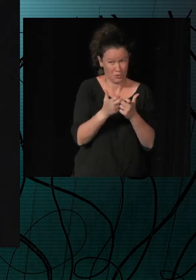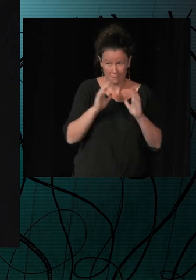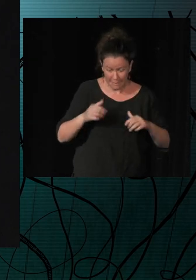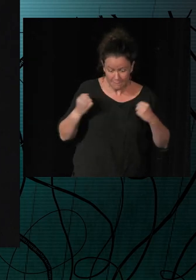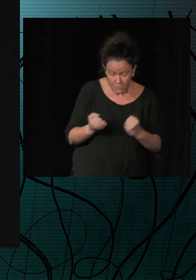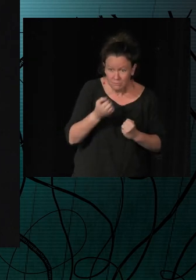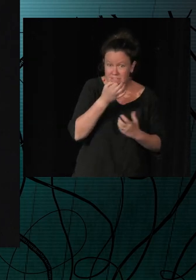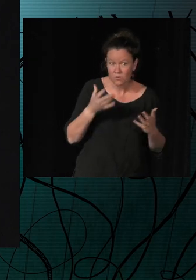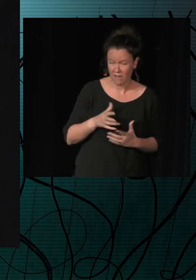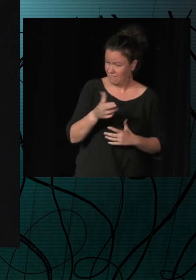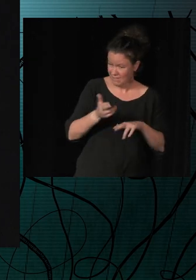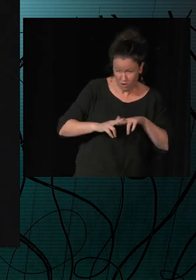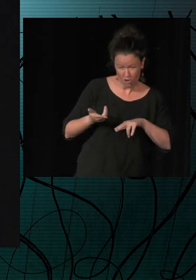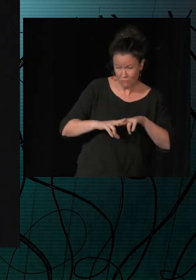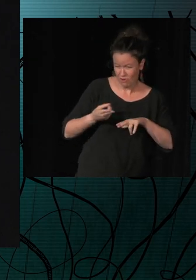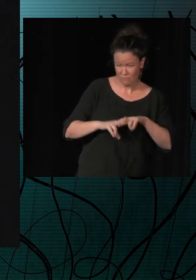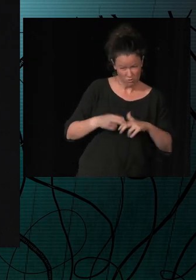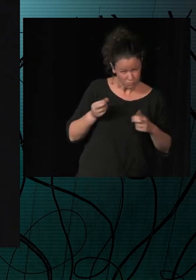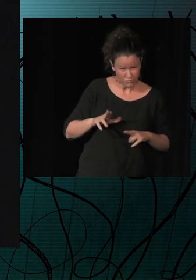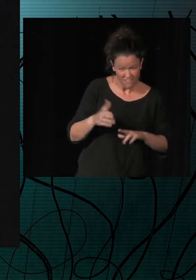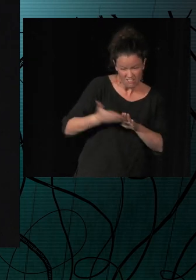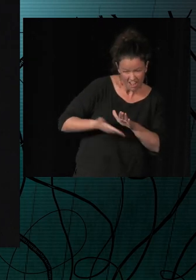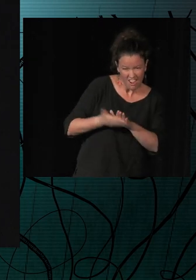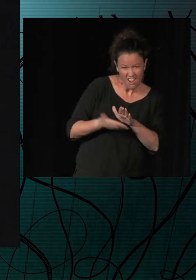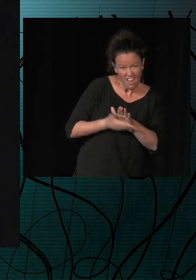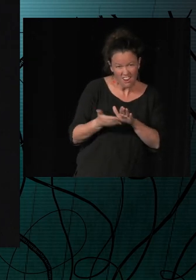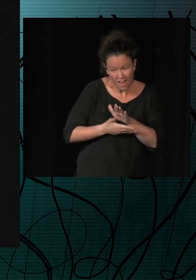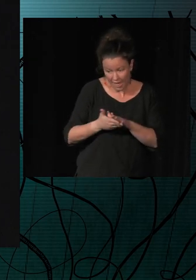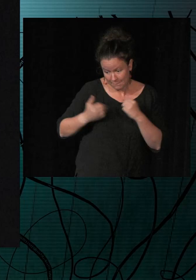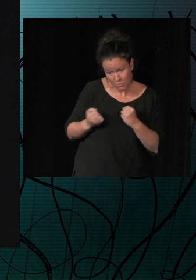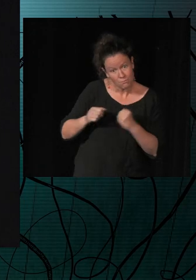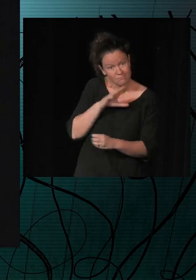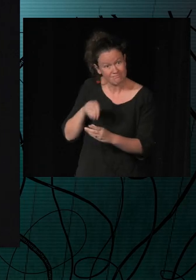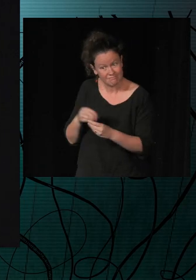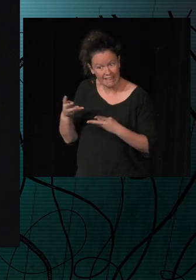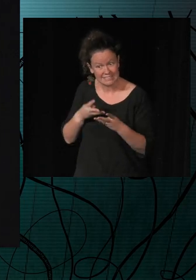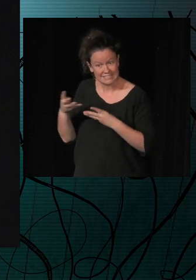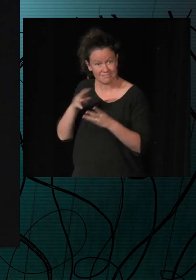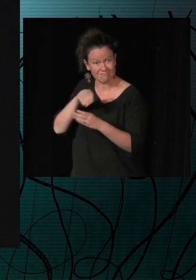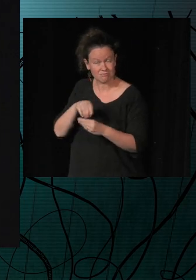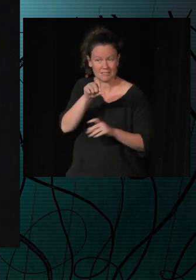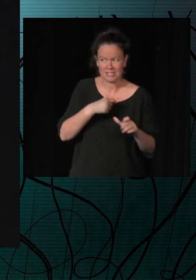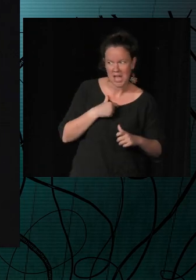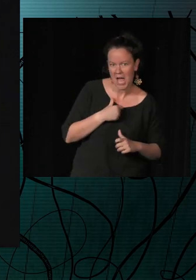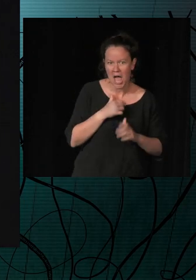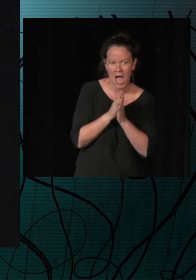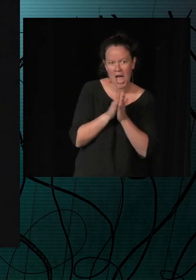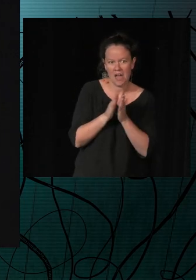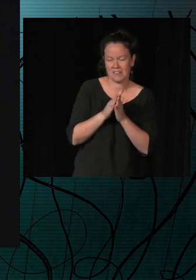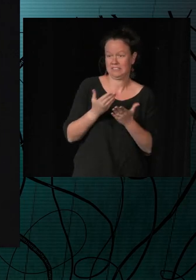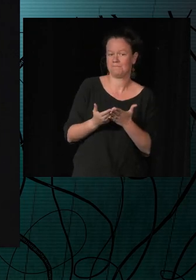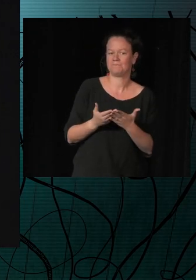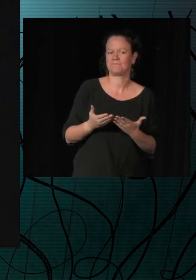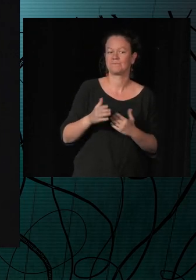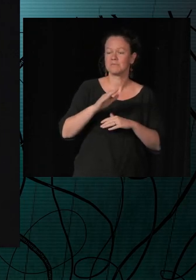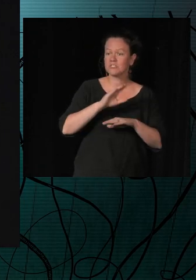chier et j'ai l'impression que ça c'est quand même nissé mais comme la série n'arrête pas d'exploser en terme de réputation et aujourd'hui ben je sais plus